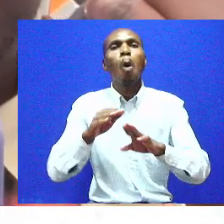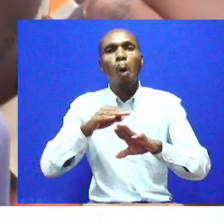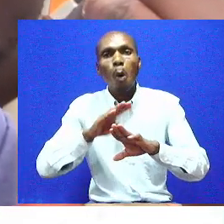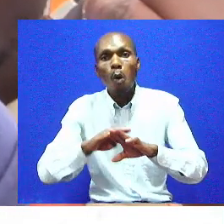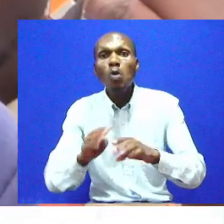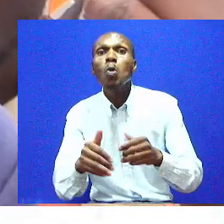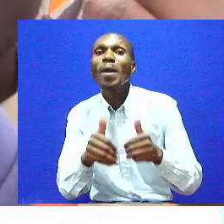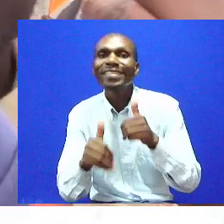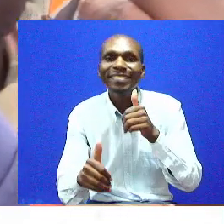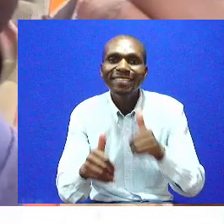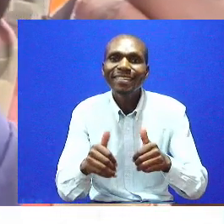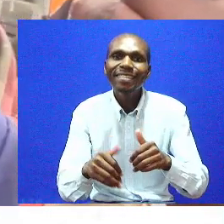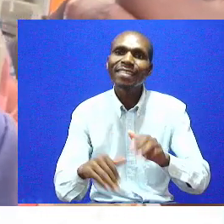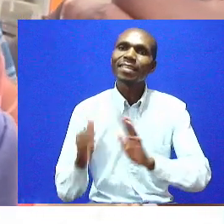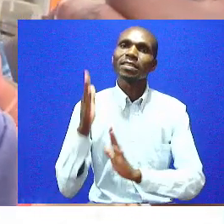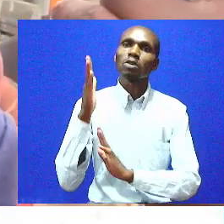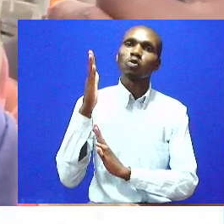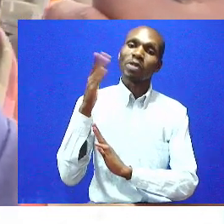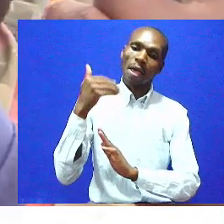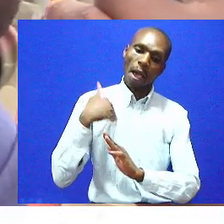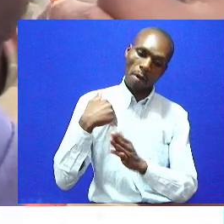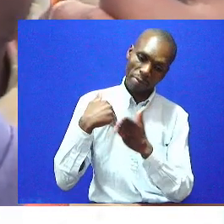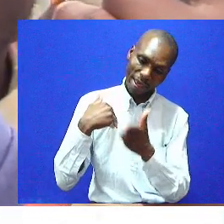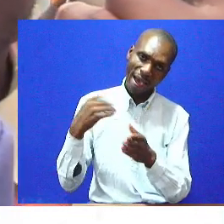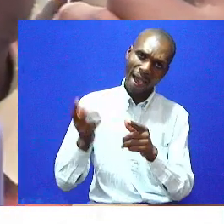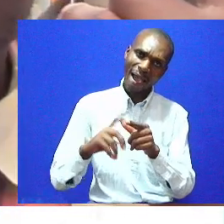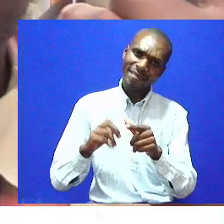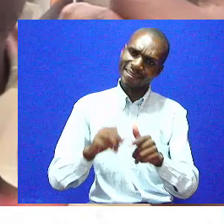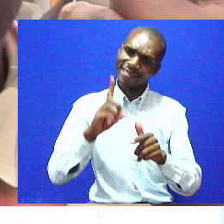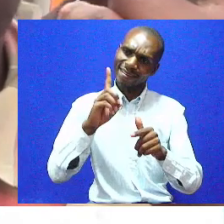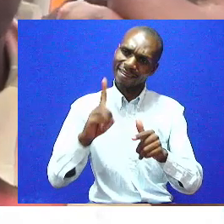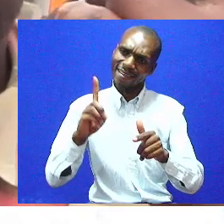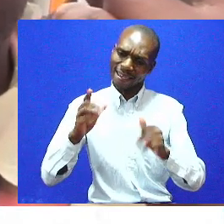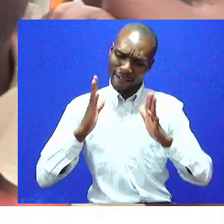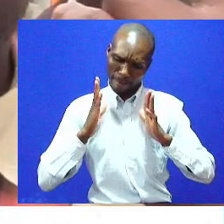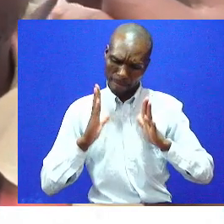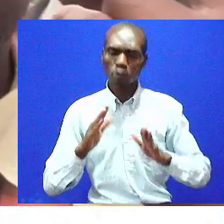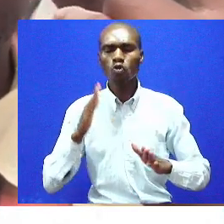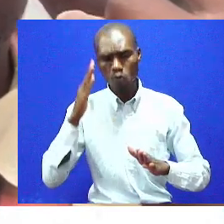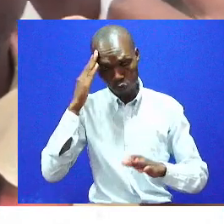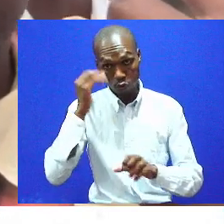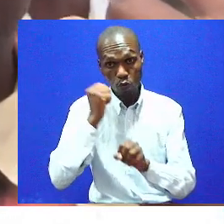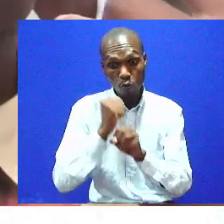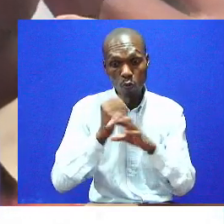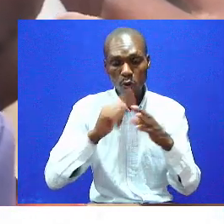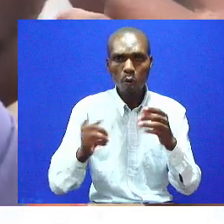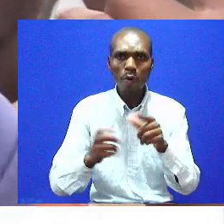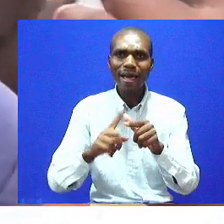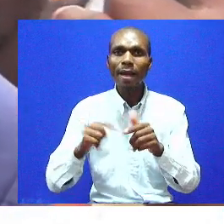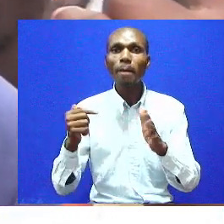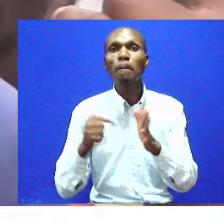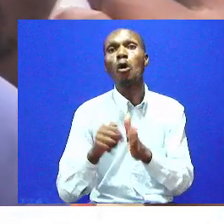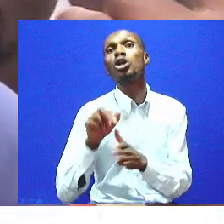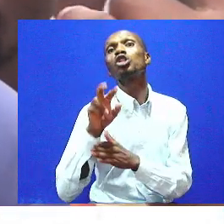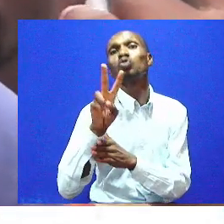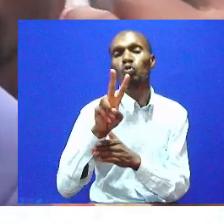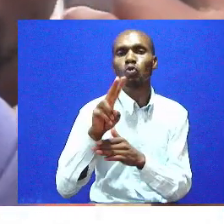ambao security wako kila mtu anajua kitu anataka kufanya rabiri